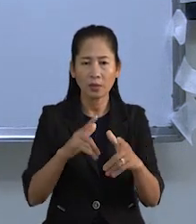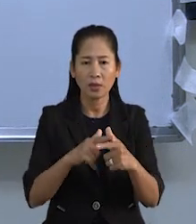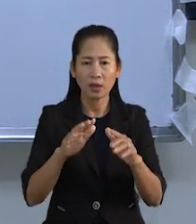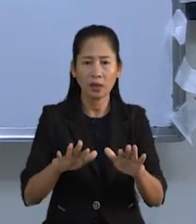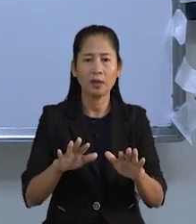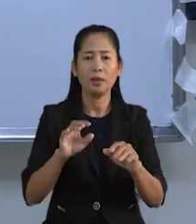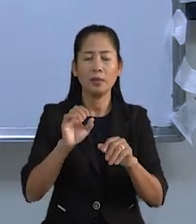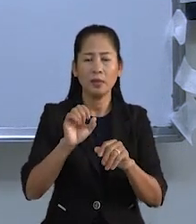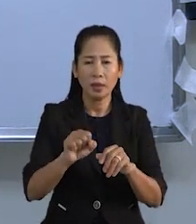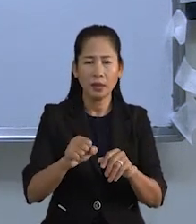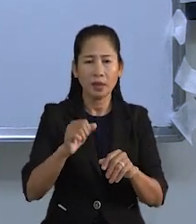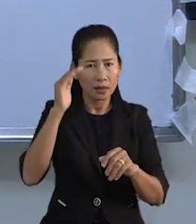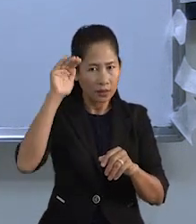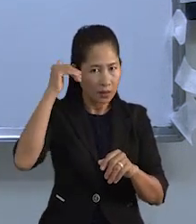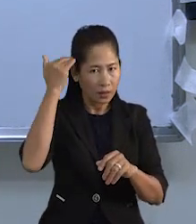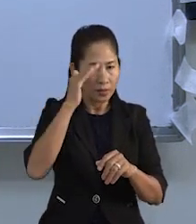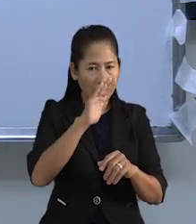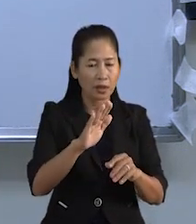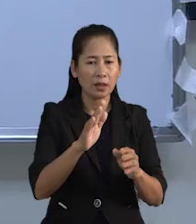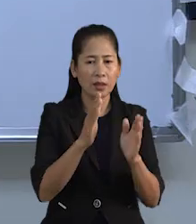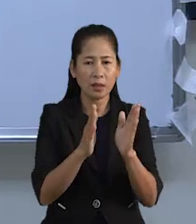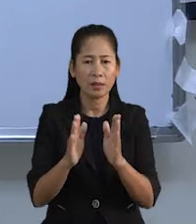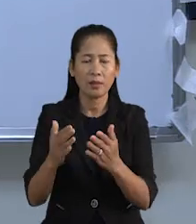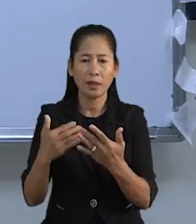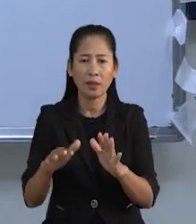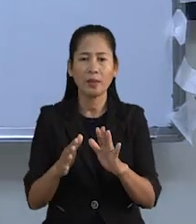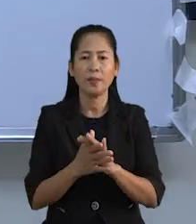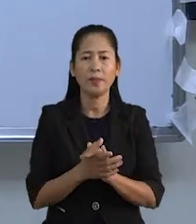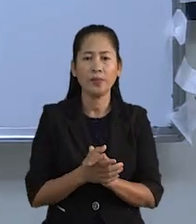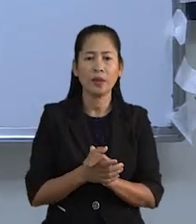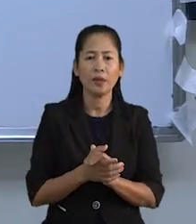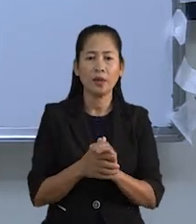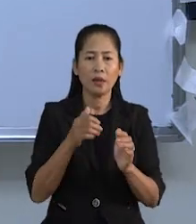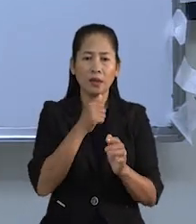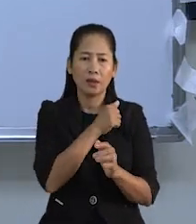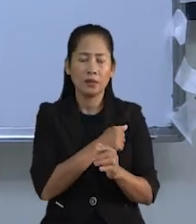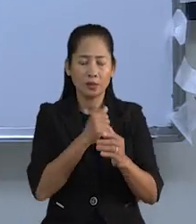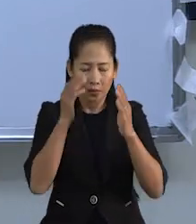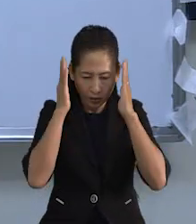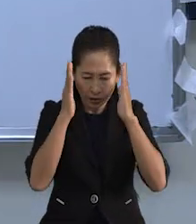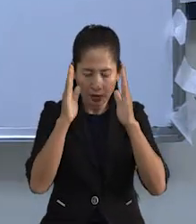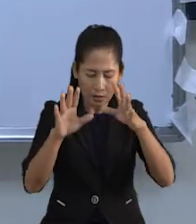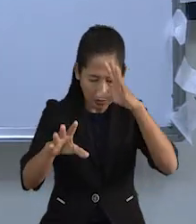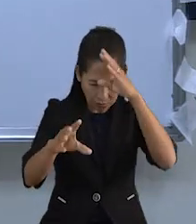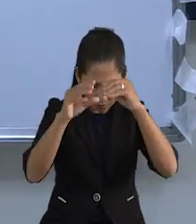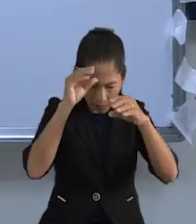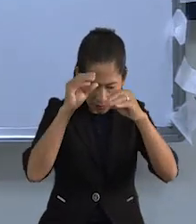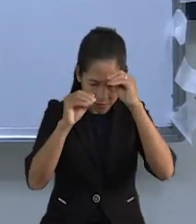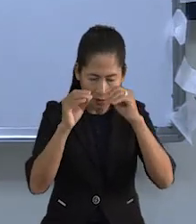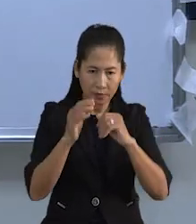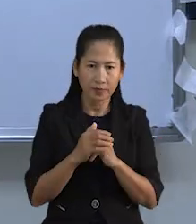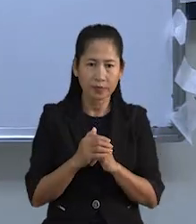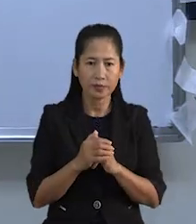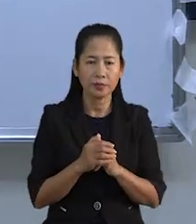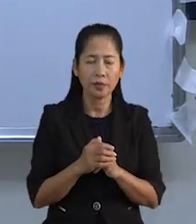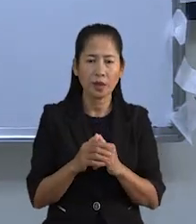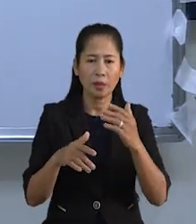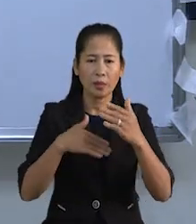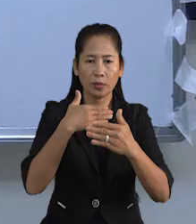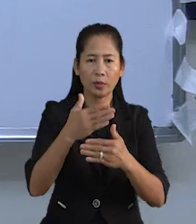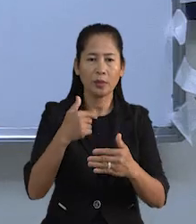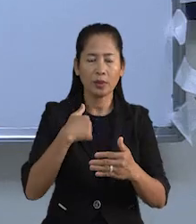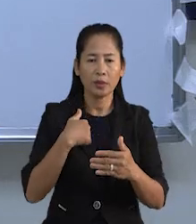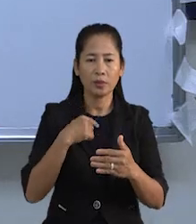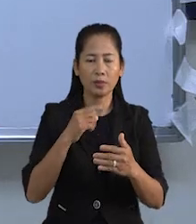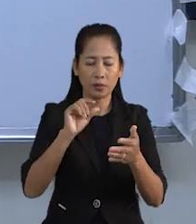នបាទលោកគ្រូសង្ឃឹមថាកូនរៀបចំរួចរាល់ហើយណាហើយសូមយកចិត្តទុកដាក់ក្នុងការរៀនសូត្រផងណាកូនបន្តទៅនេះលោក